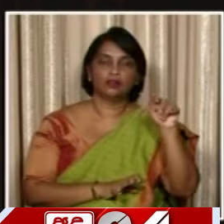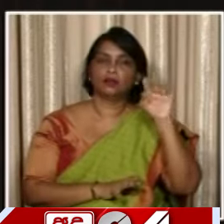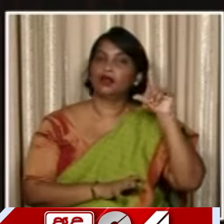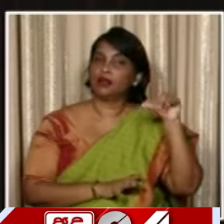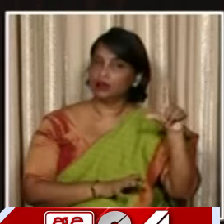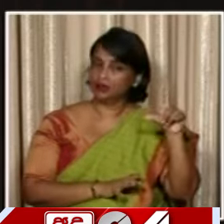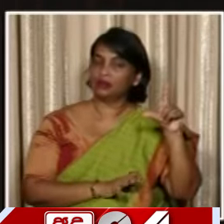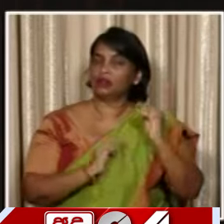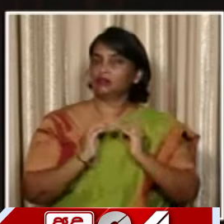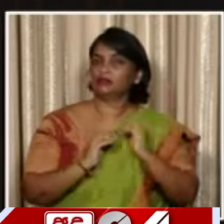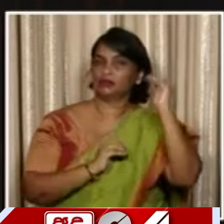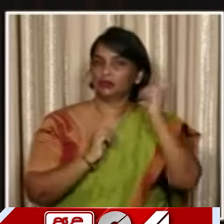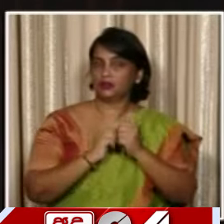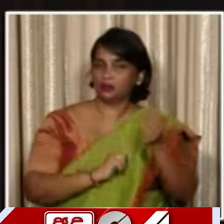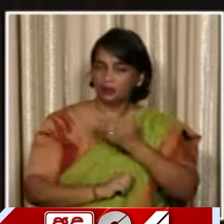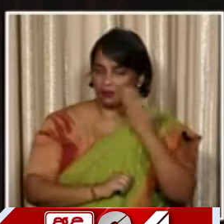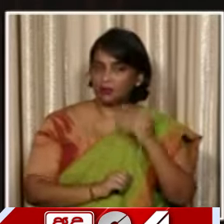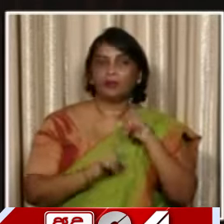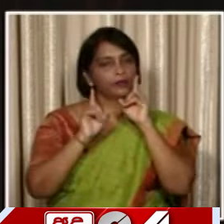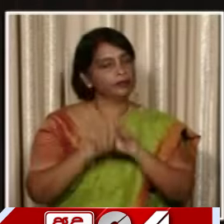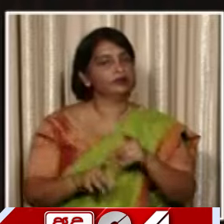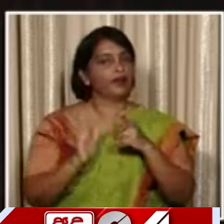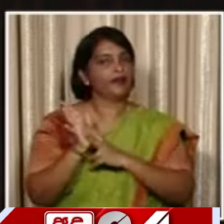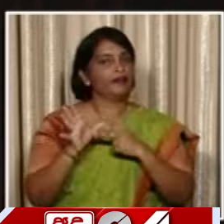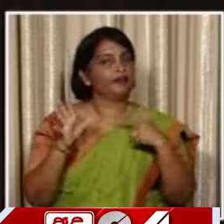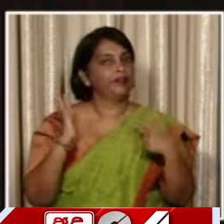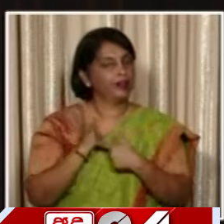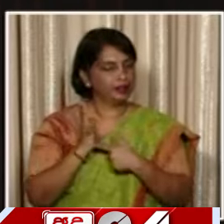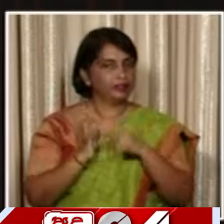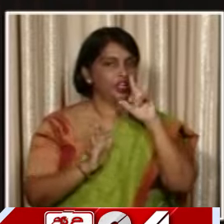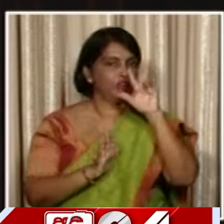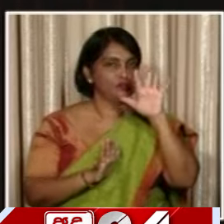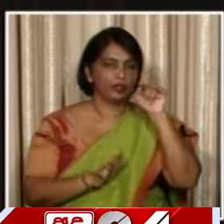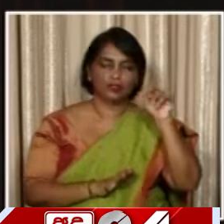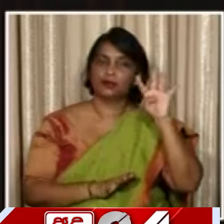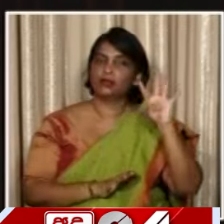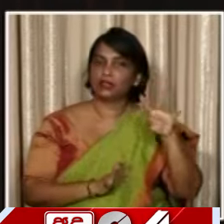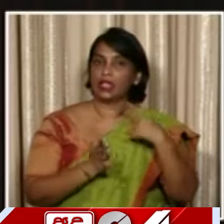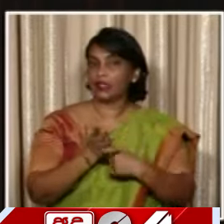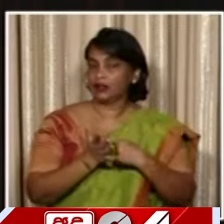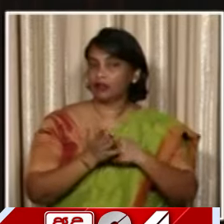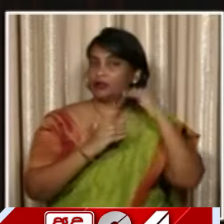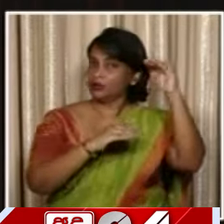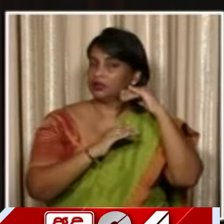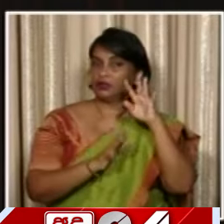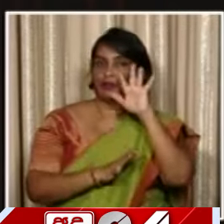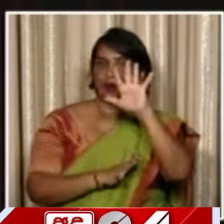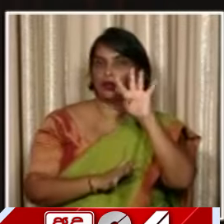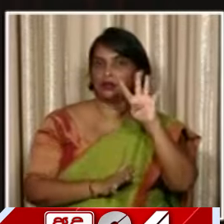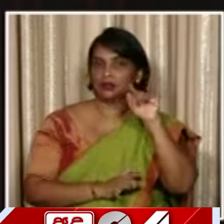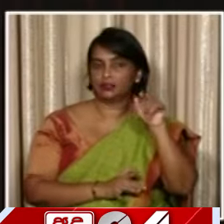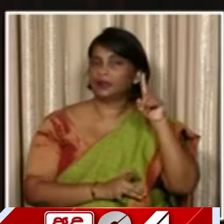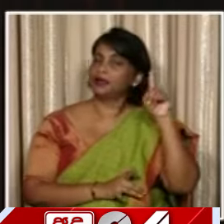144.7ක වර්ධනයකට ළඟා වෙන්න පුළුවන් වෙලා තියෙනවා ඒ වගේම වැට් බද්ද 85.4ක් රේගු ආනයන බද්ද